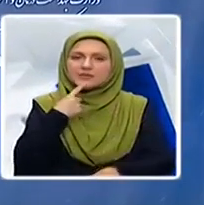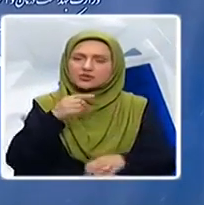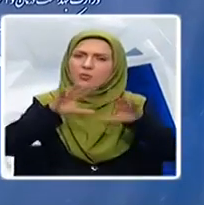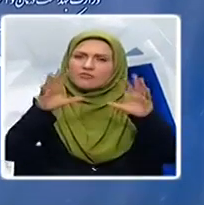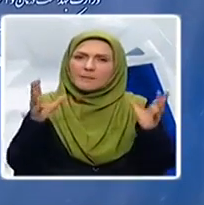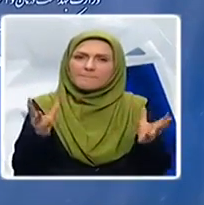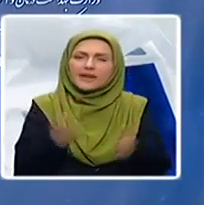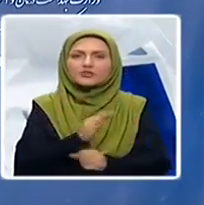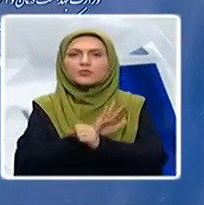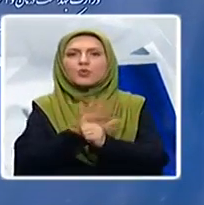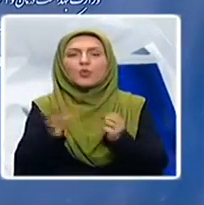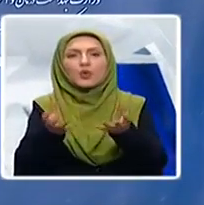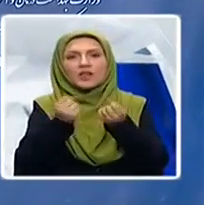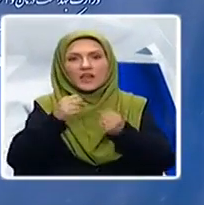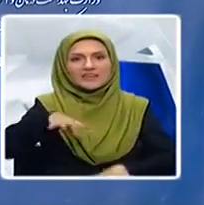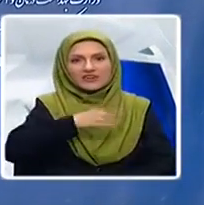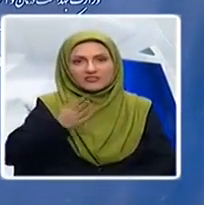مبتلایان تا امروز مبتلایان قطعی